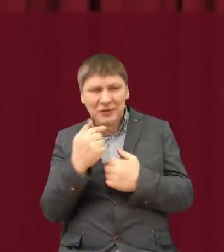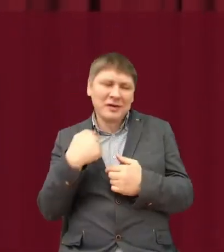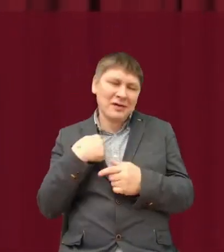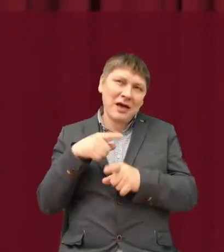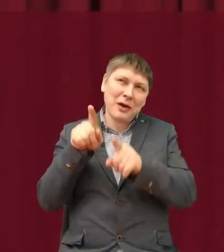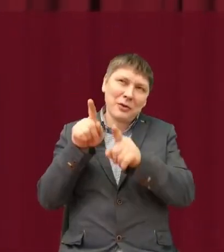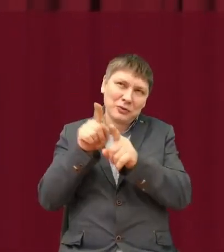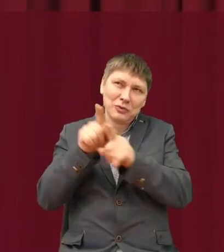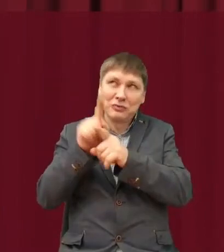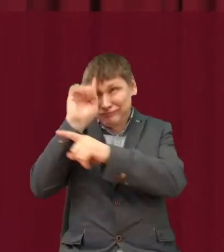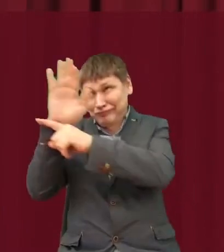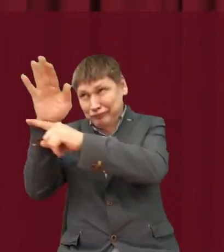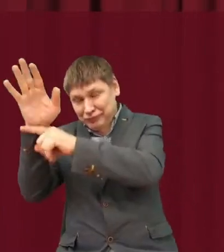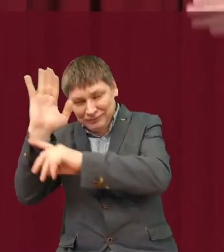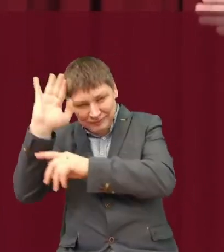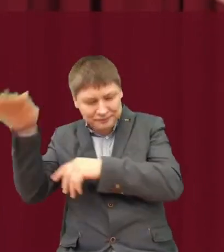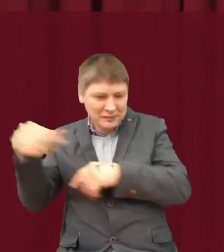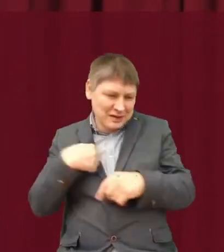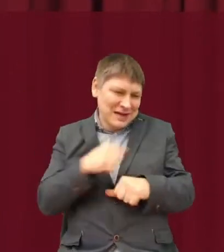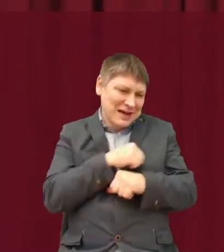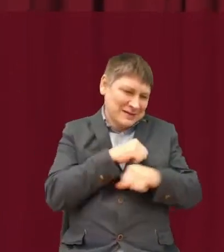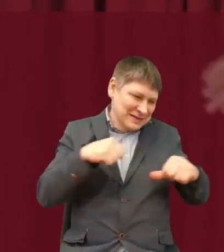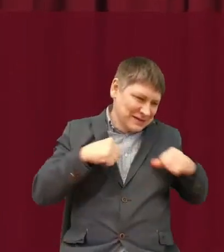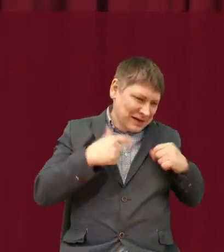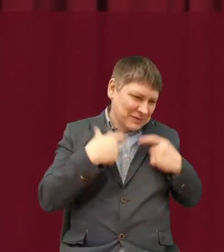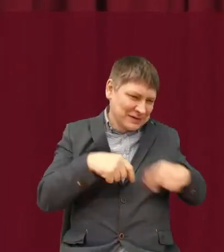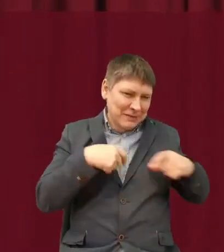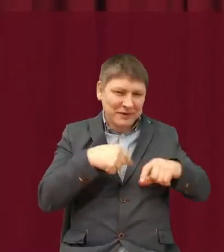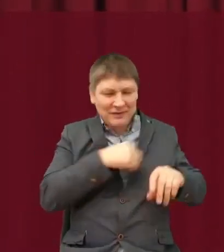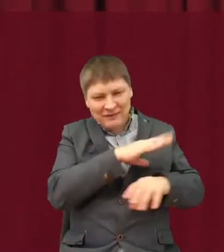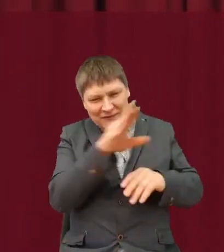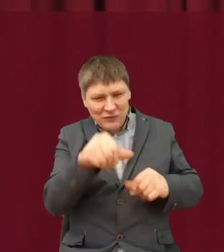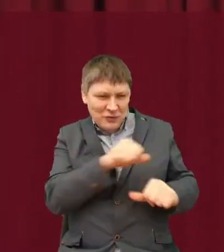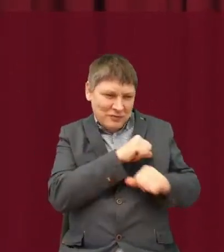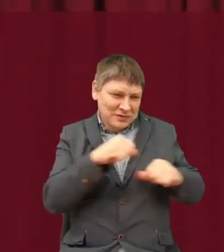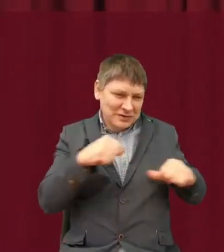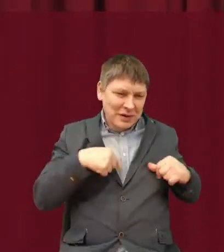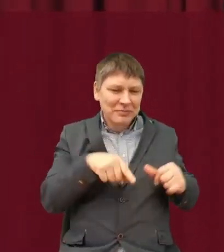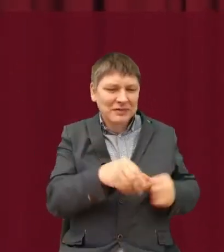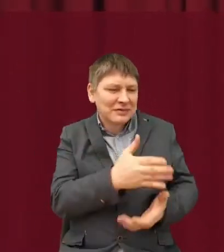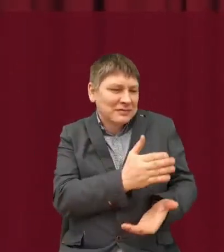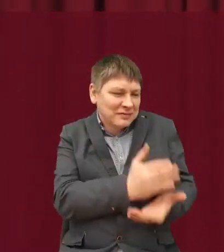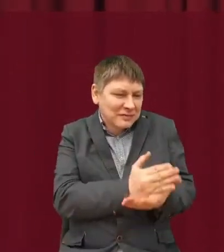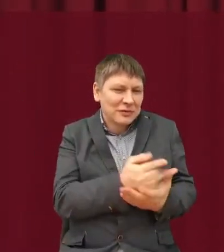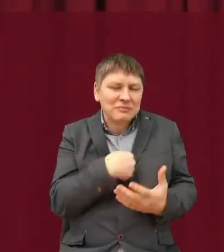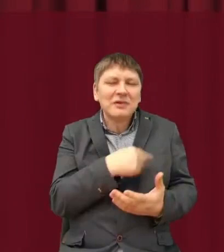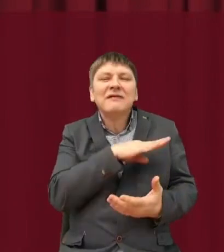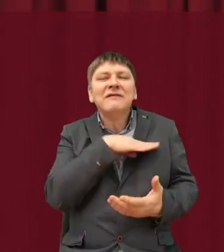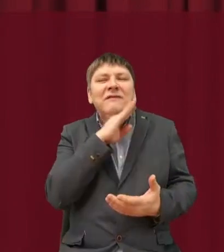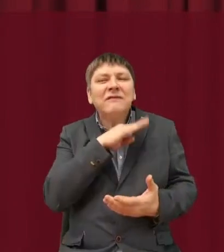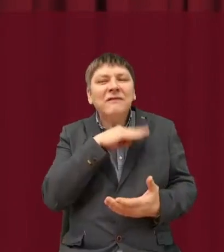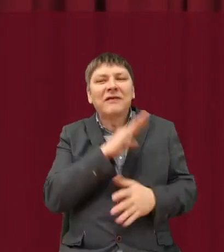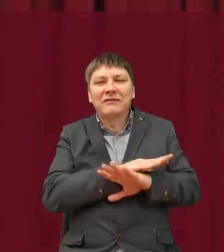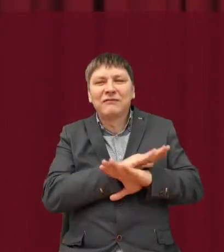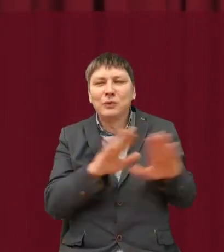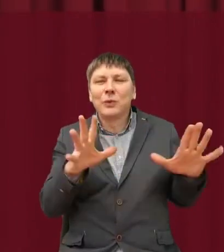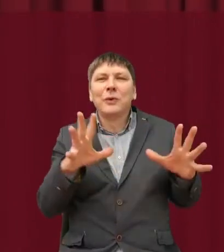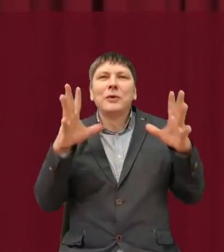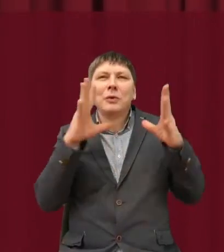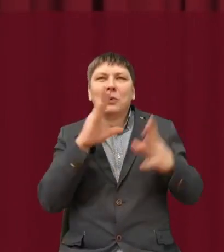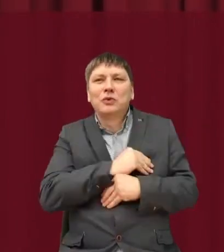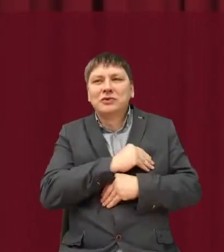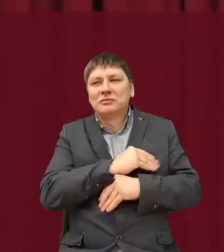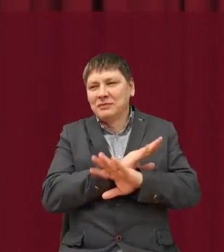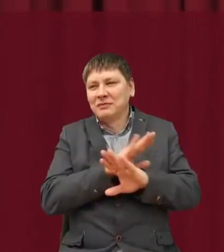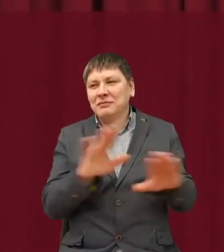нет отношения до бога Я буду радоваться я буду веселиться я буду тратить те деньги которые я заработал и вот в этом моя жизнь